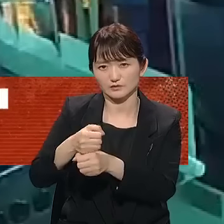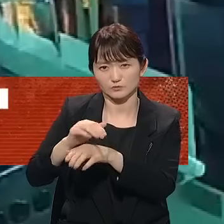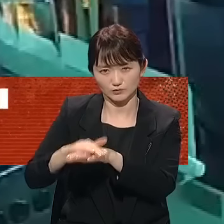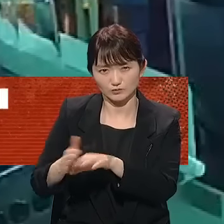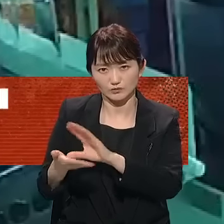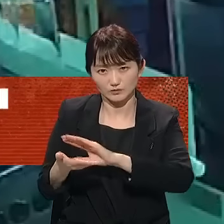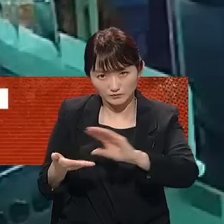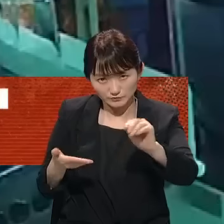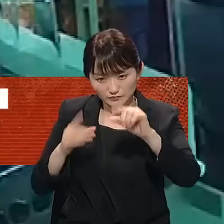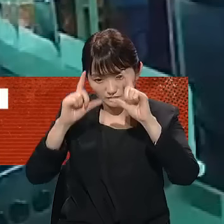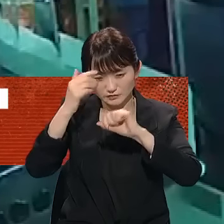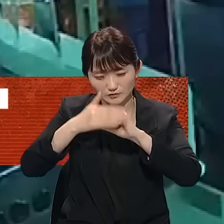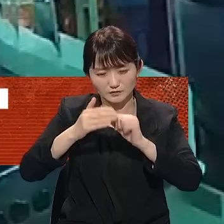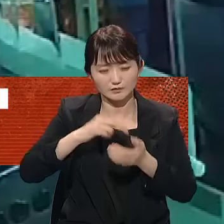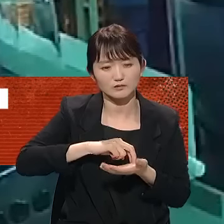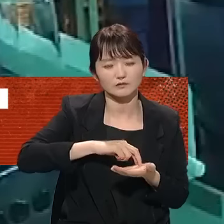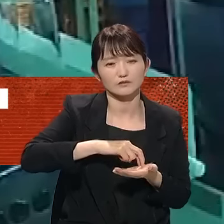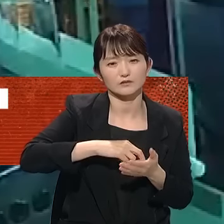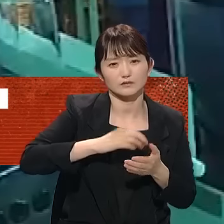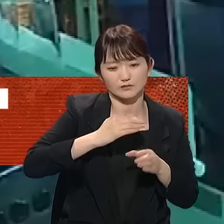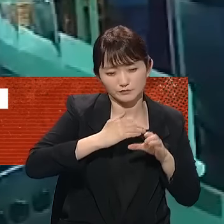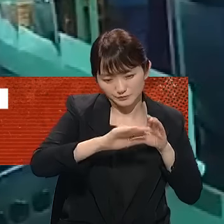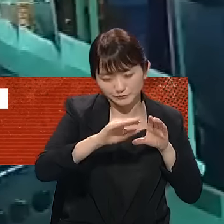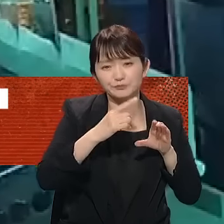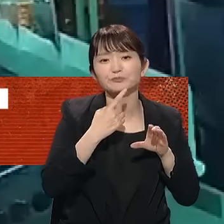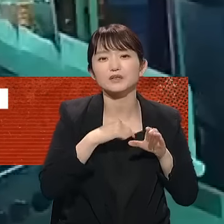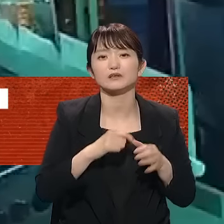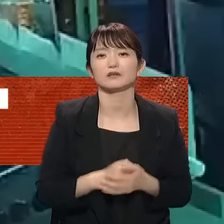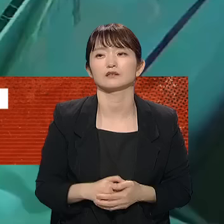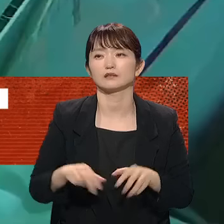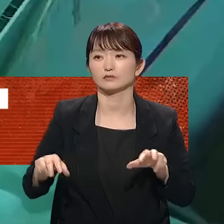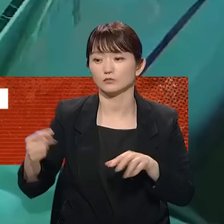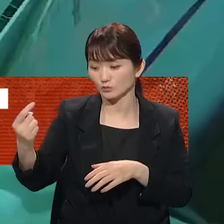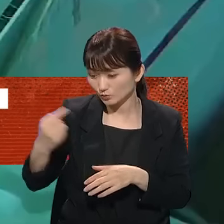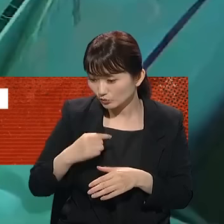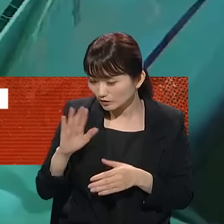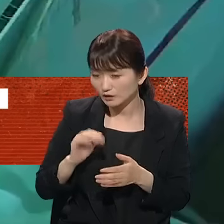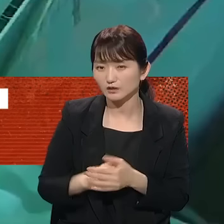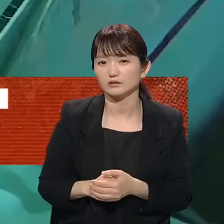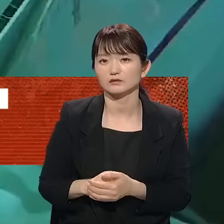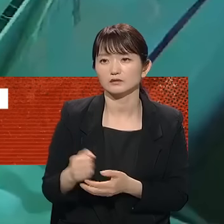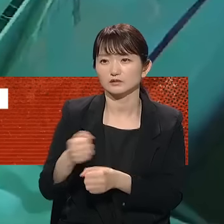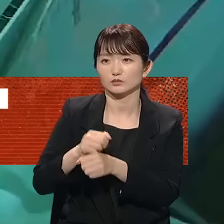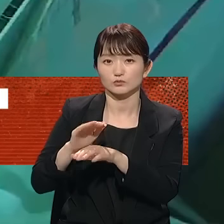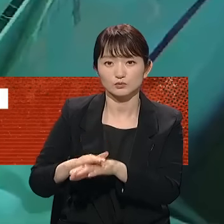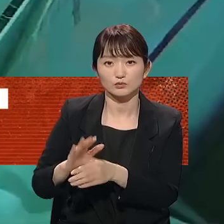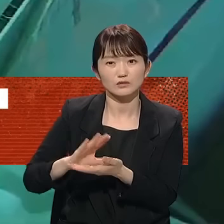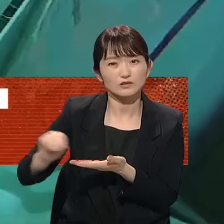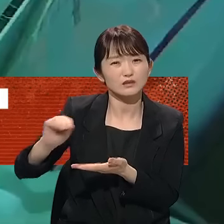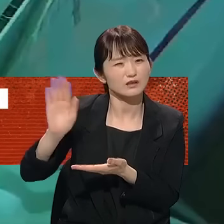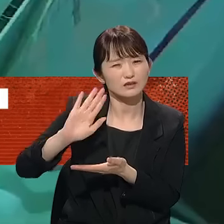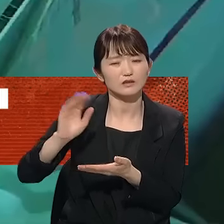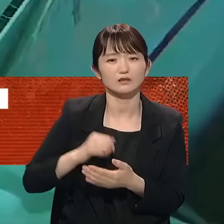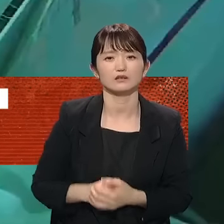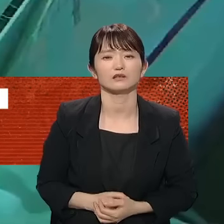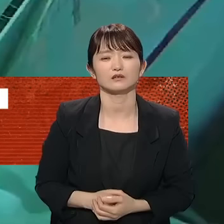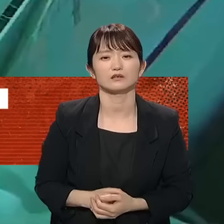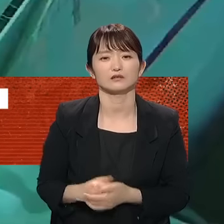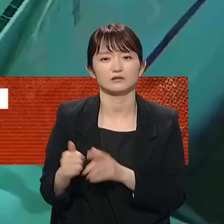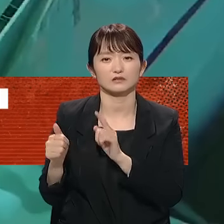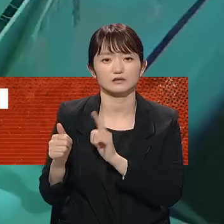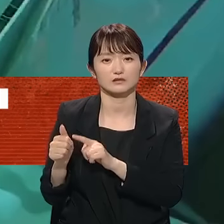간다면서 사진을 보낸 적이 있었다고 합니다. 그런데 이번에는 침입을 한 게 아니라 그냥 놓고 간 거라고 생각했었는데 아니었던 거죠.